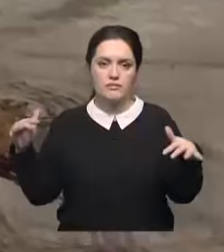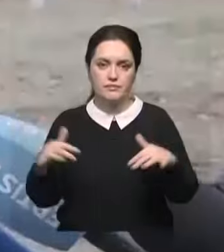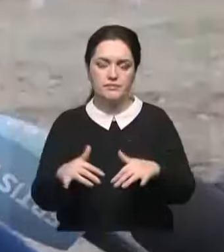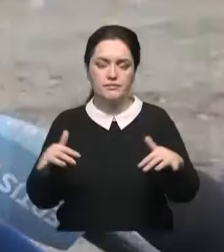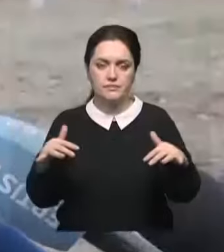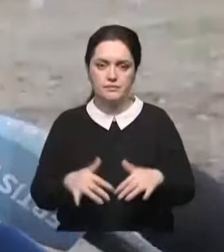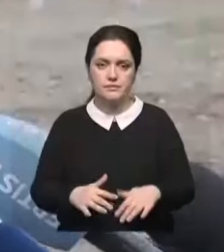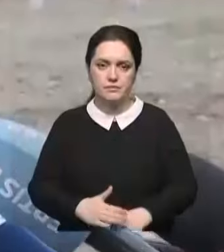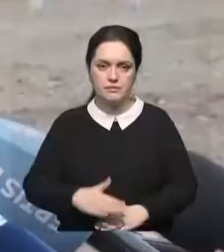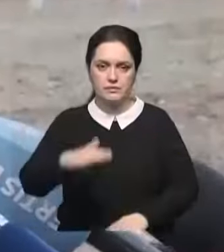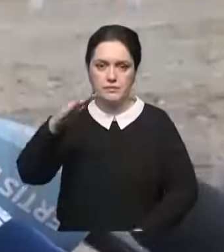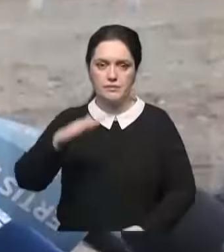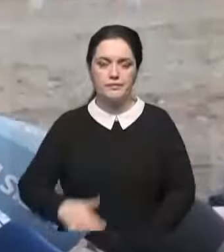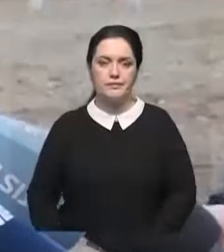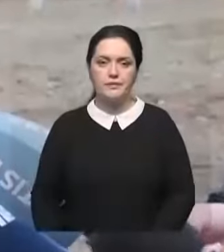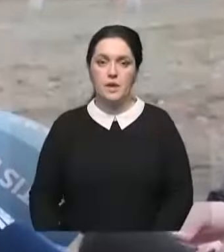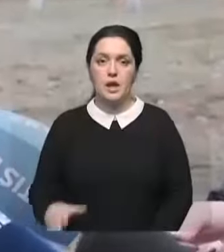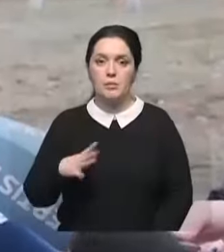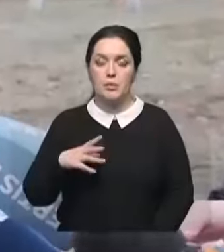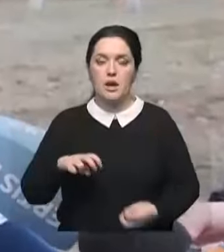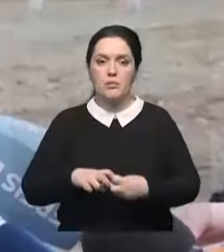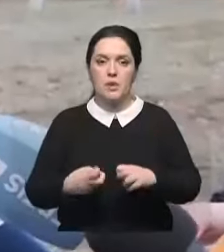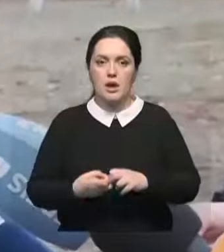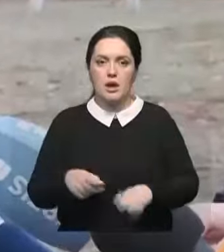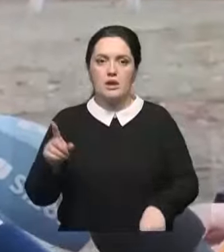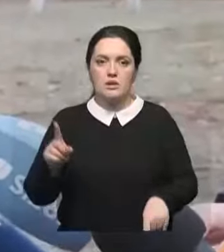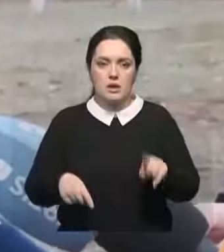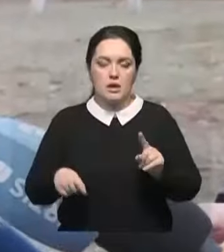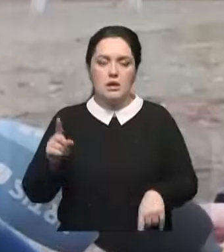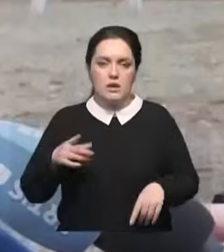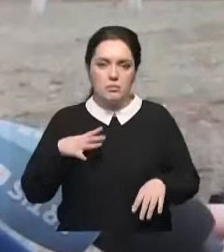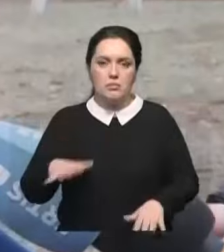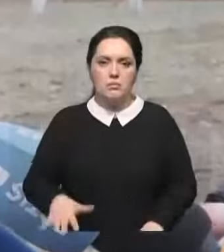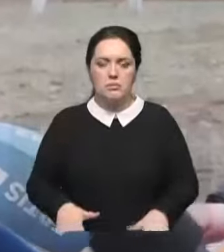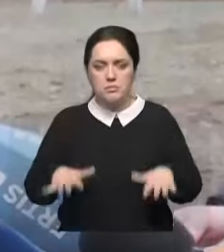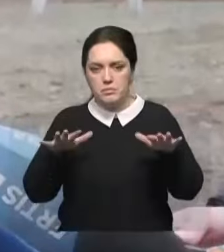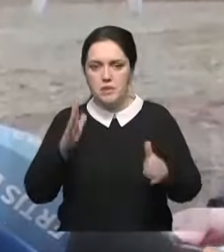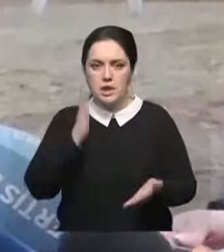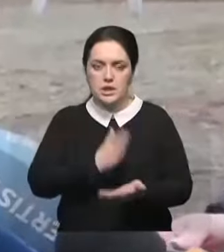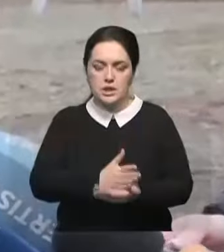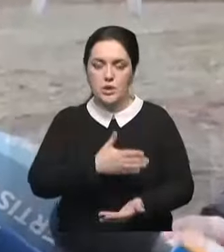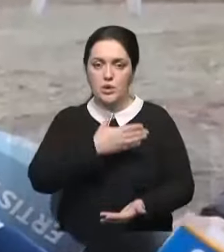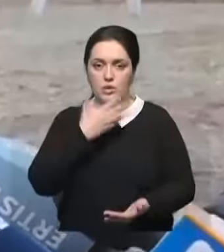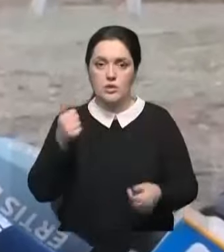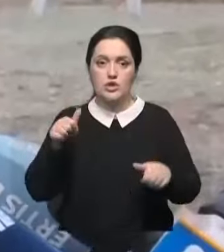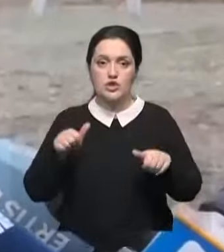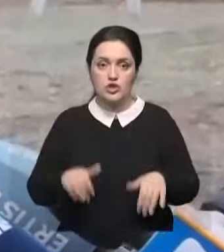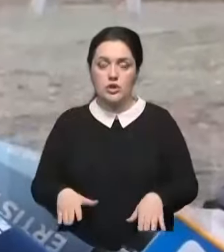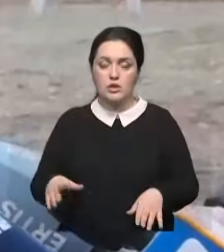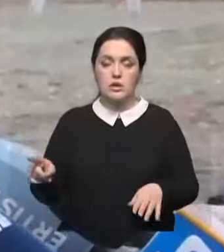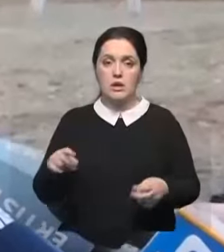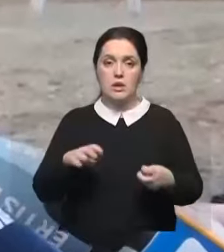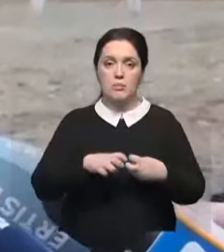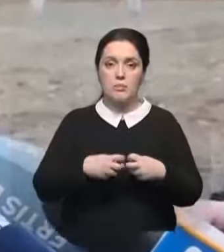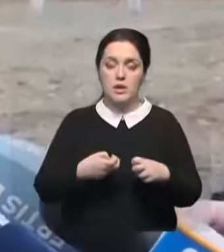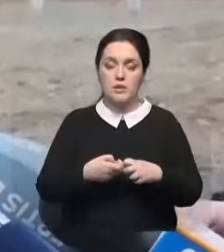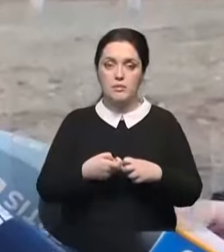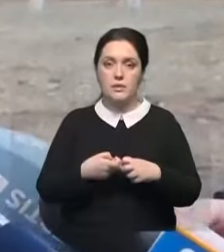воды. На самом деле была системная проблема, периодически это село топило. И решение такой системной проблемы